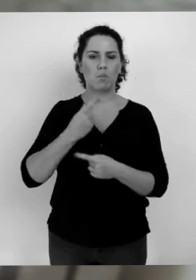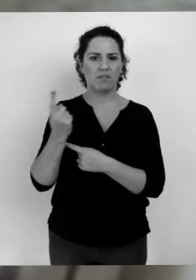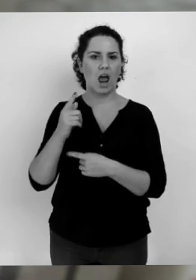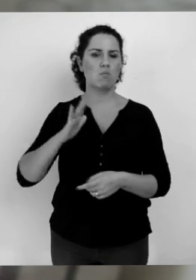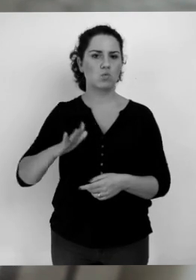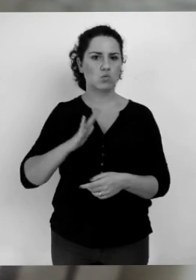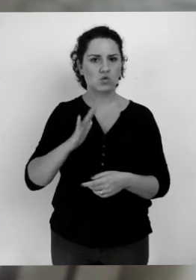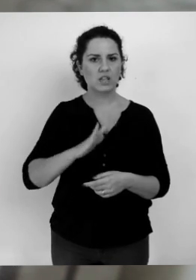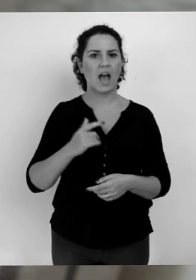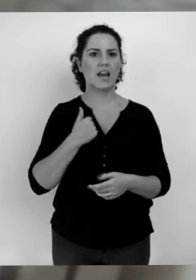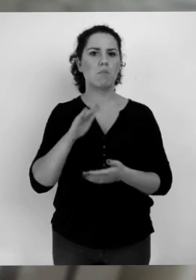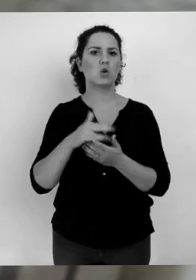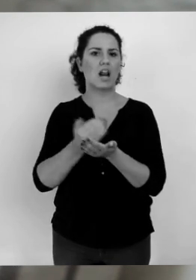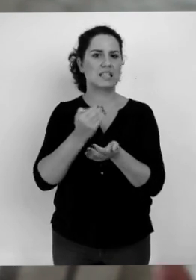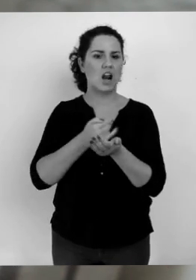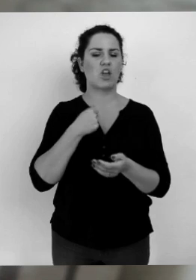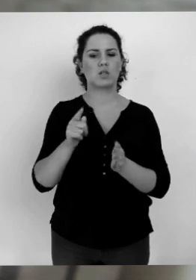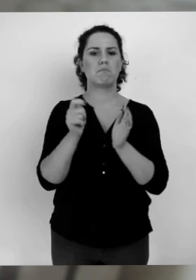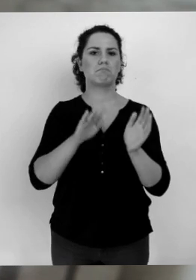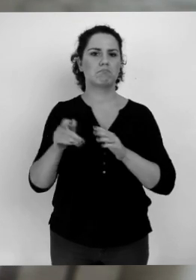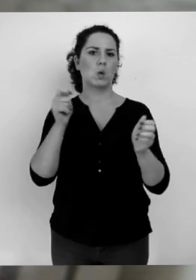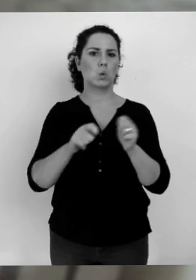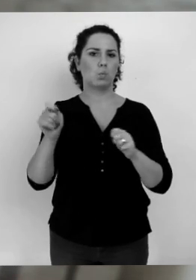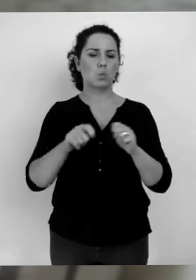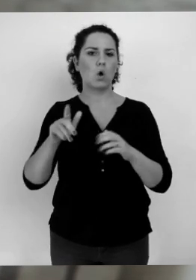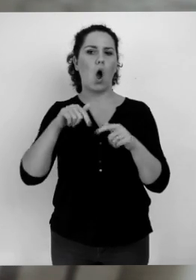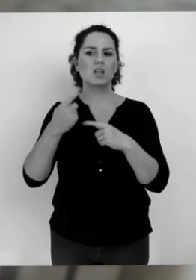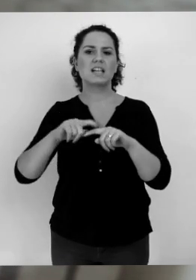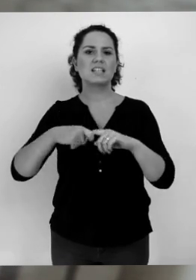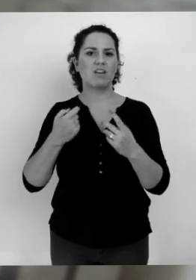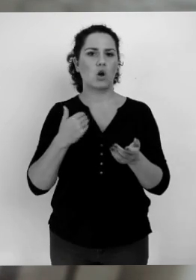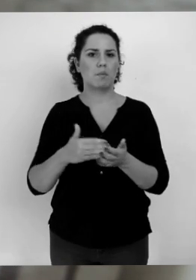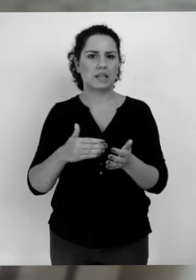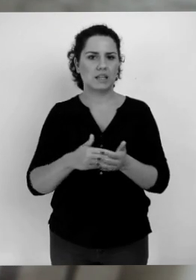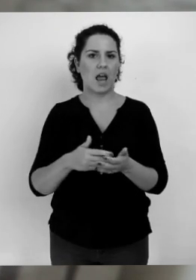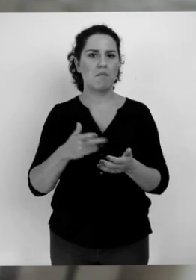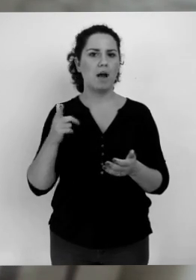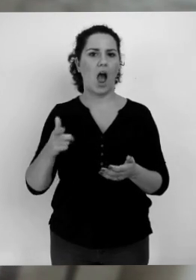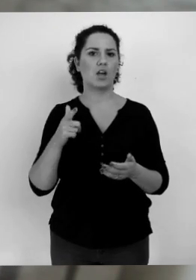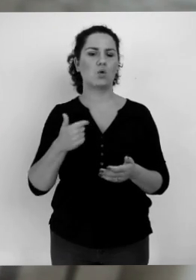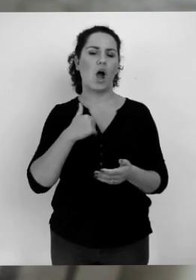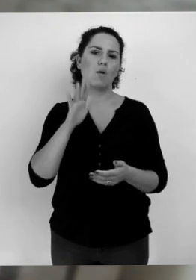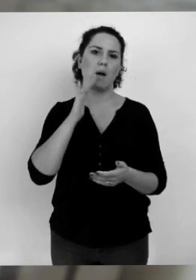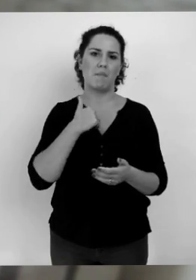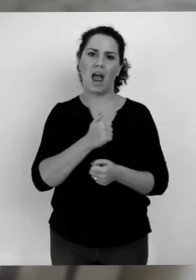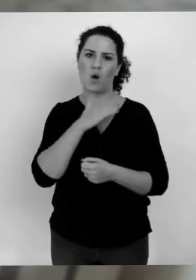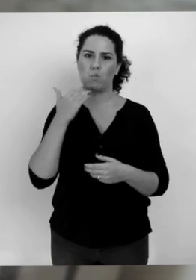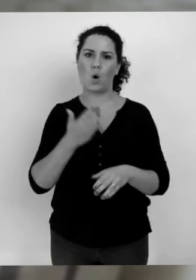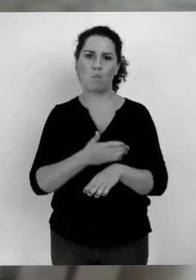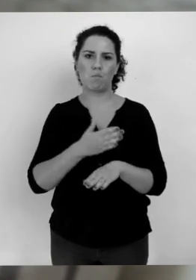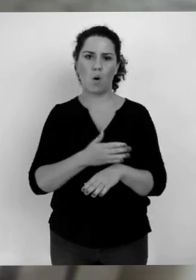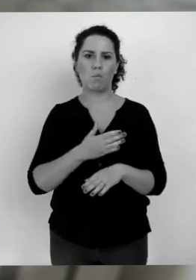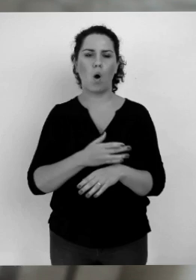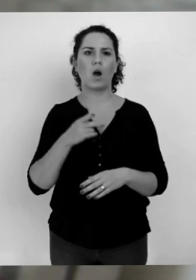i počela zarađivati, tako sam kupovala ostale stvari. Hoćuli se da mi mama jako puno pomogla i